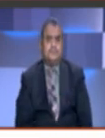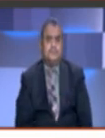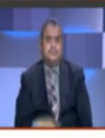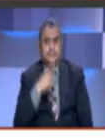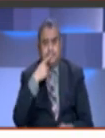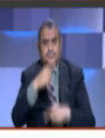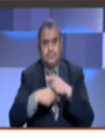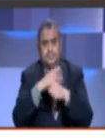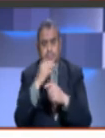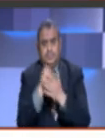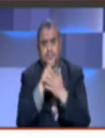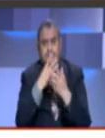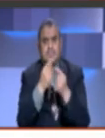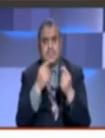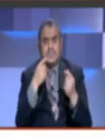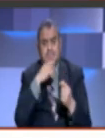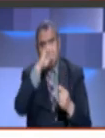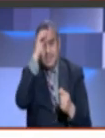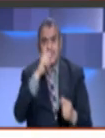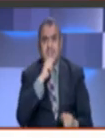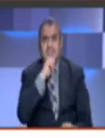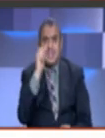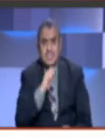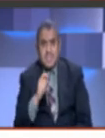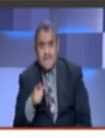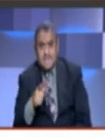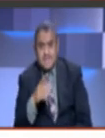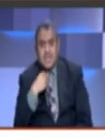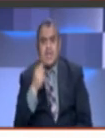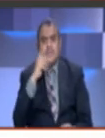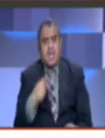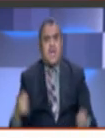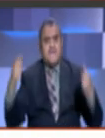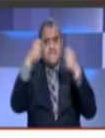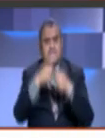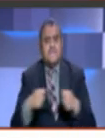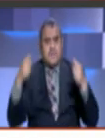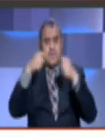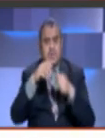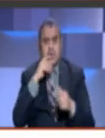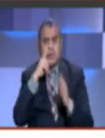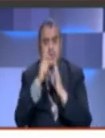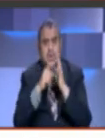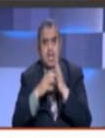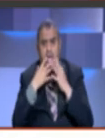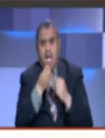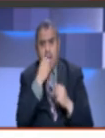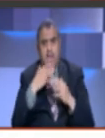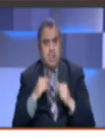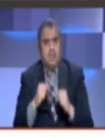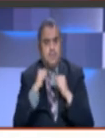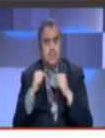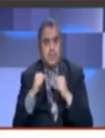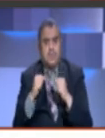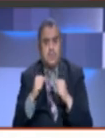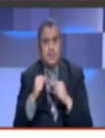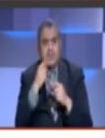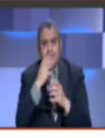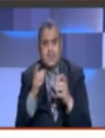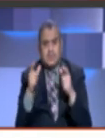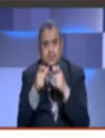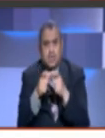بالتالي بيكون أكثر عرضة لمضاعفات المرض. نعم. لذا دايما بننصح بالأكل الصحي، كميات